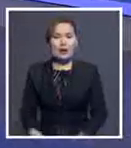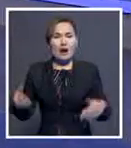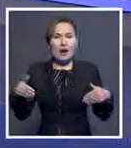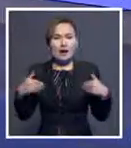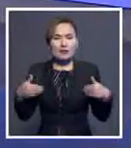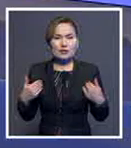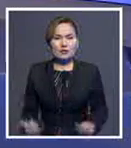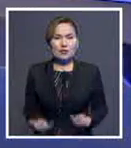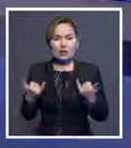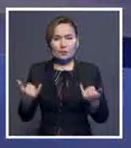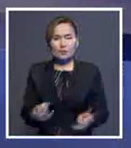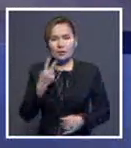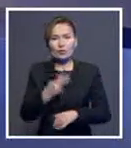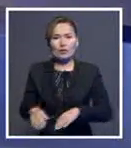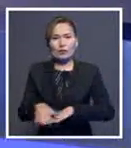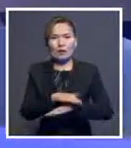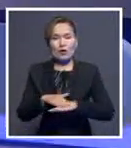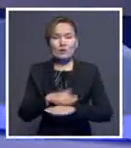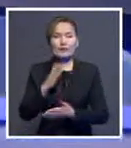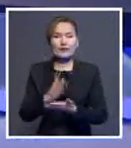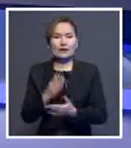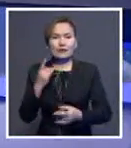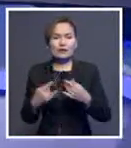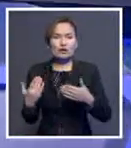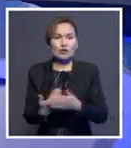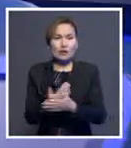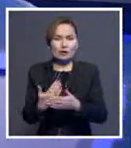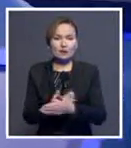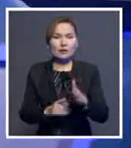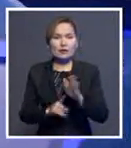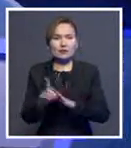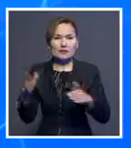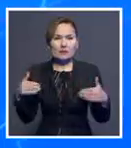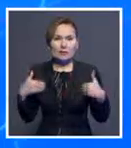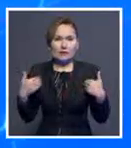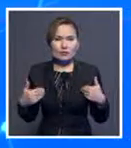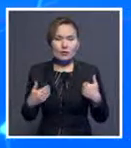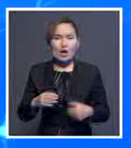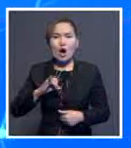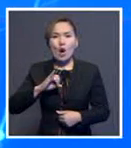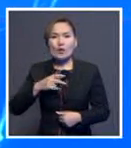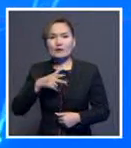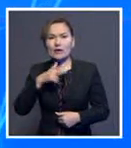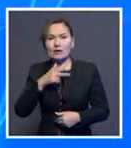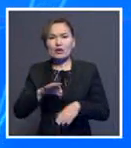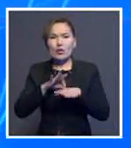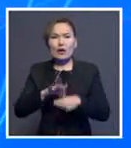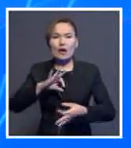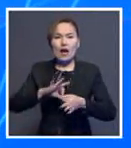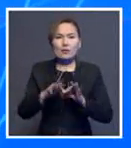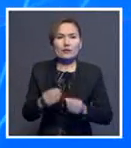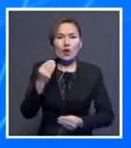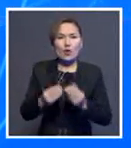Қайырлы күн, тікелей эфирде ақпарат уақыты. Тізгінші мен Гүлназ Әлімгерей, сурд аудармашы Самал Нұрымова. Оңтүстік Кореяда өтетін